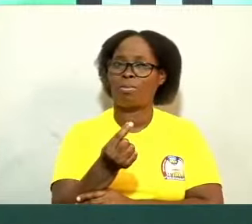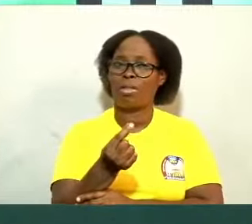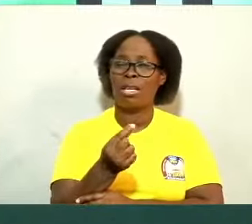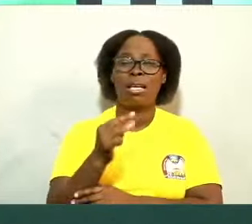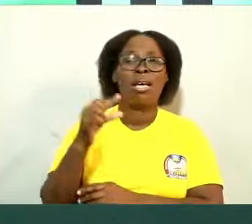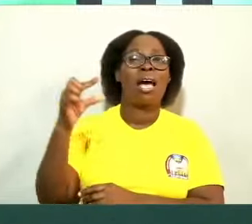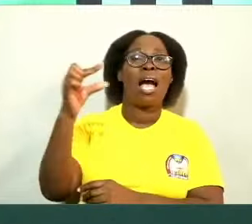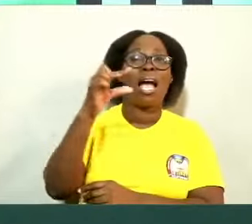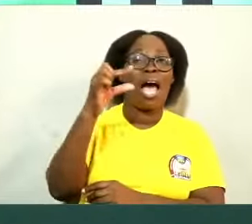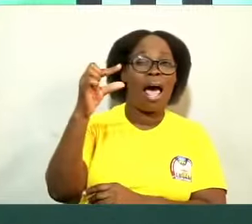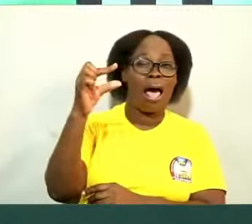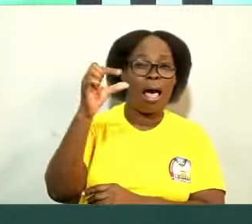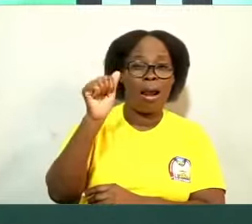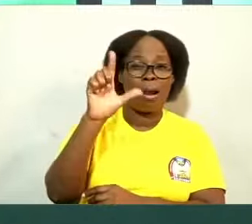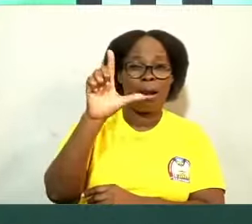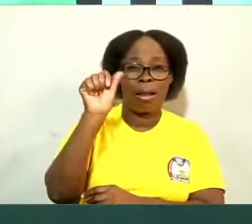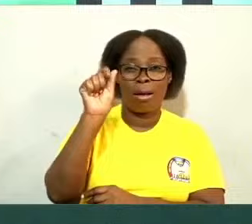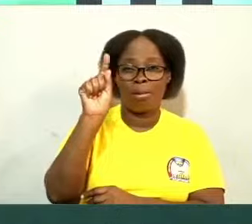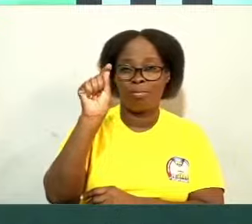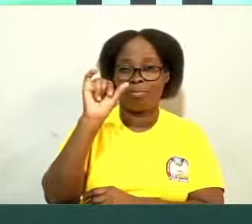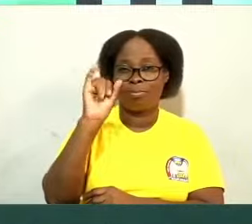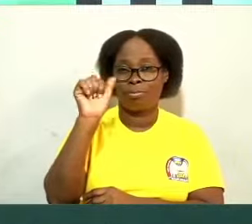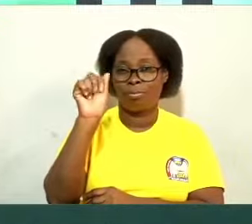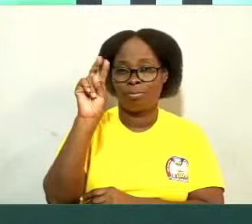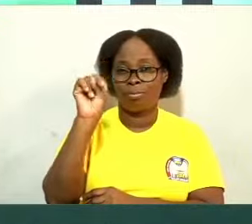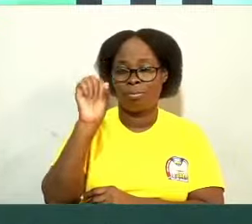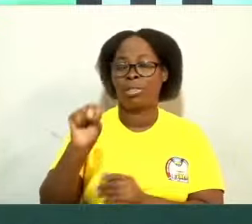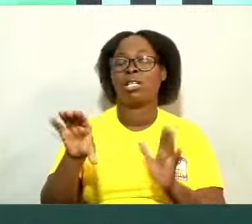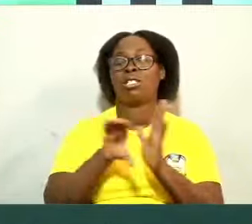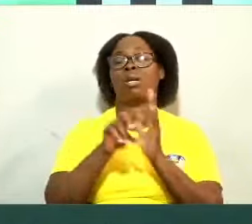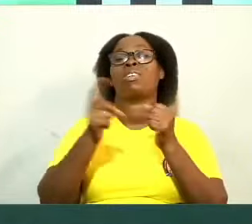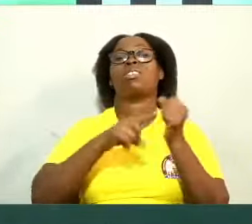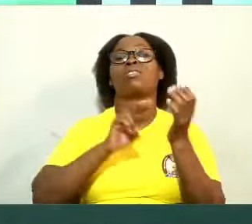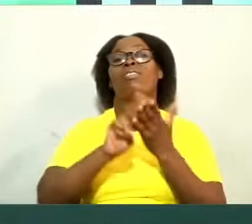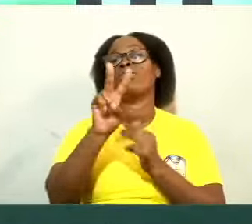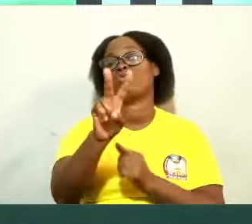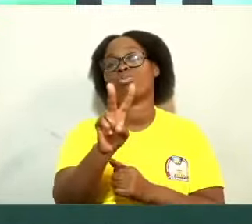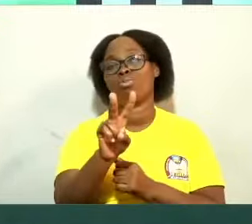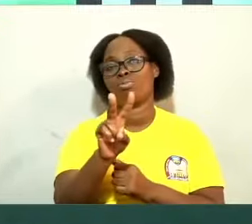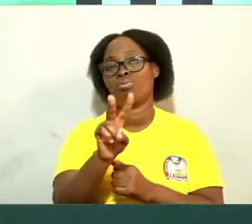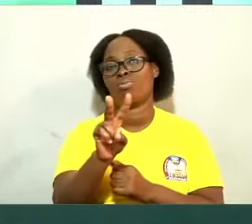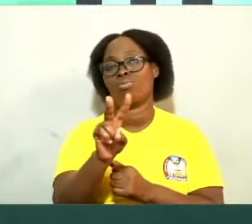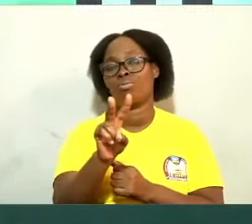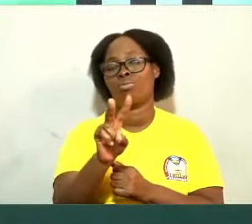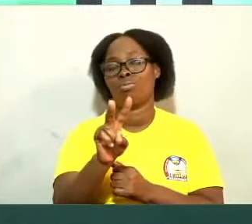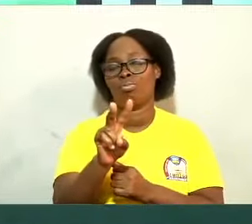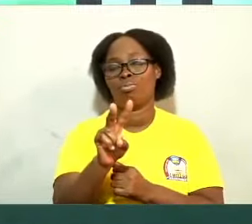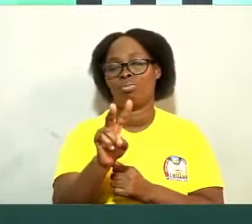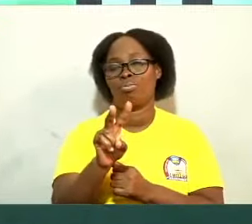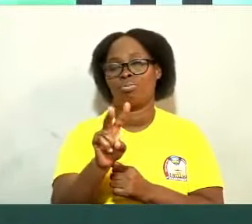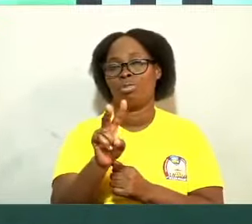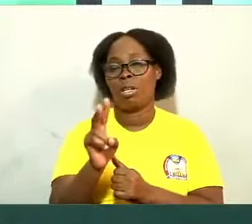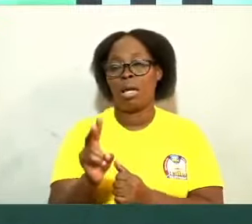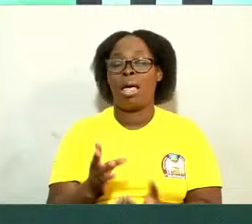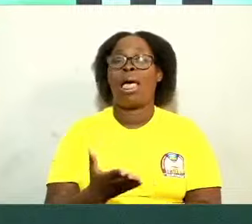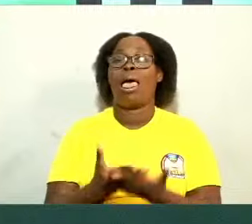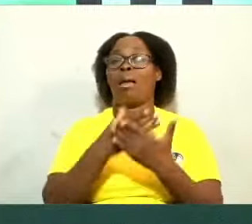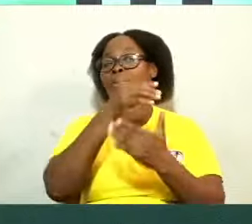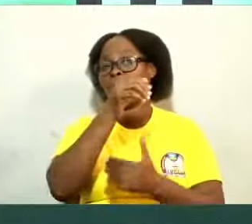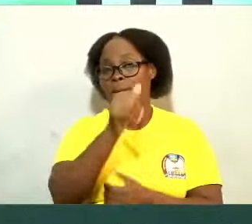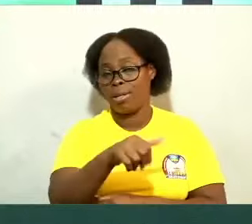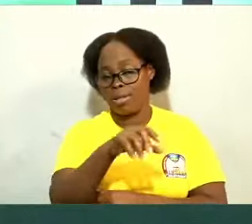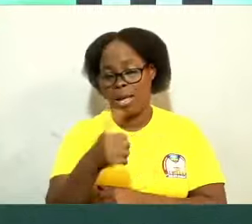Wagalatia 6:2. Chukuliana mizigo na kuitimiza hivyo sheria ya Kristo. Kuchukuliana mizigo ndio kumpenda jirani